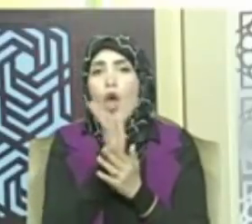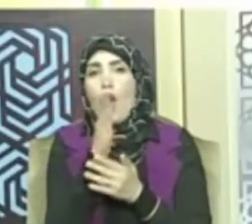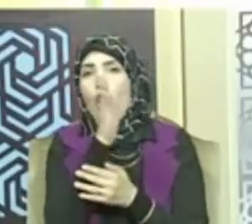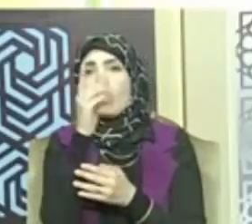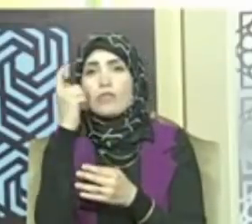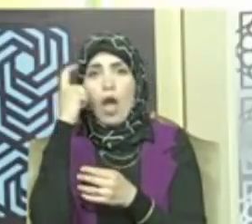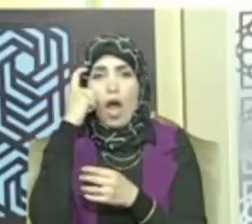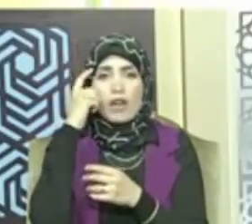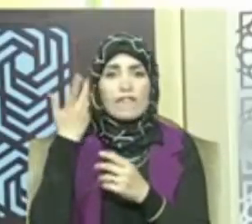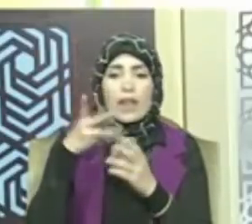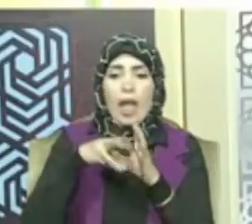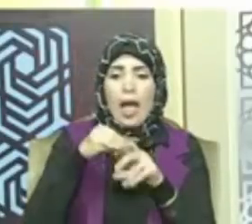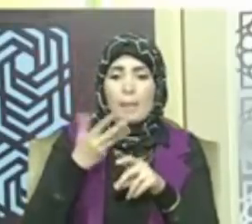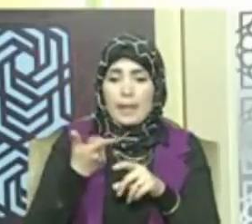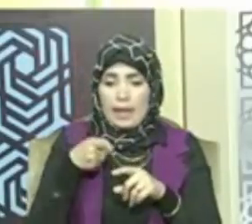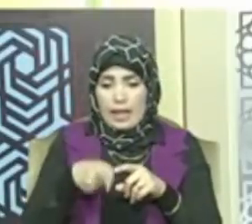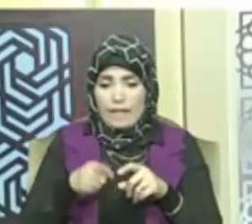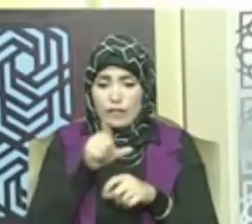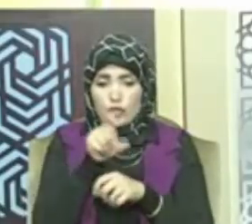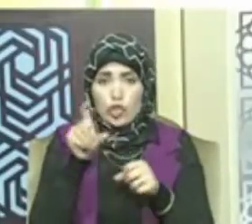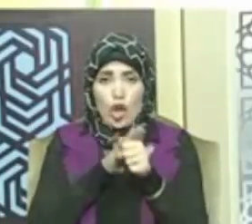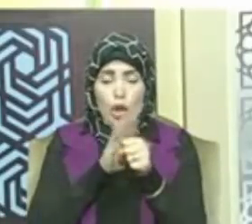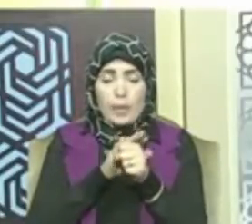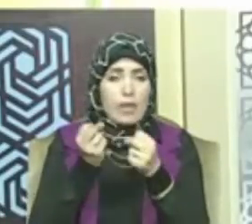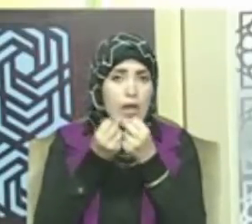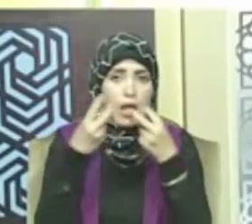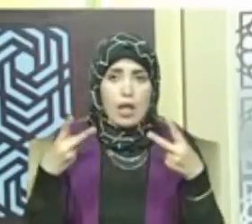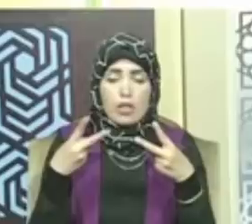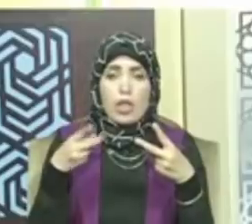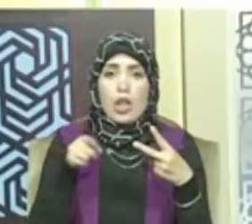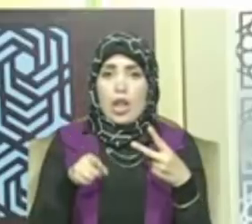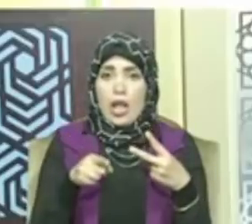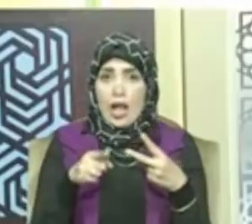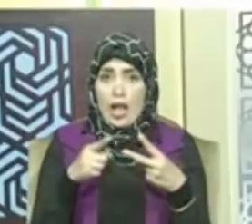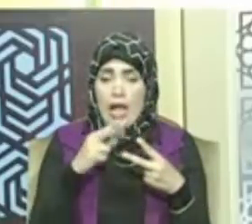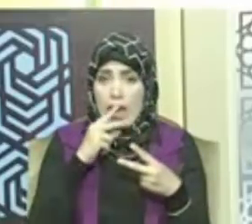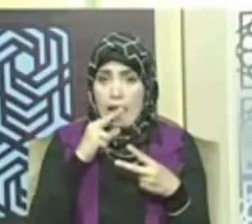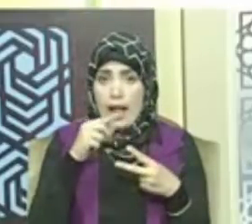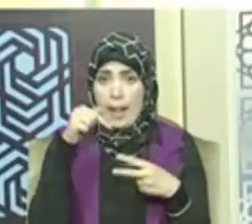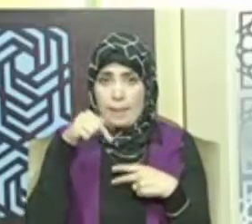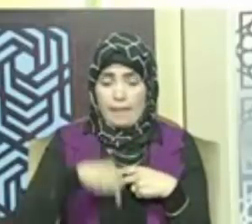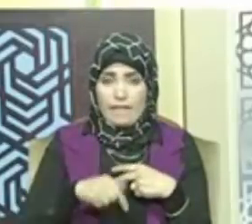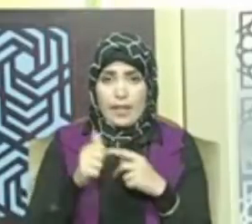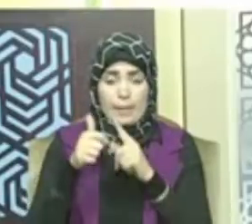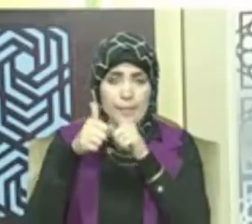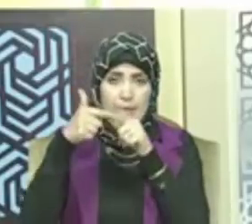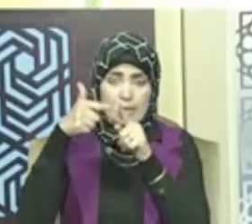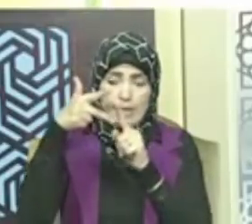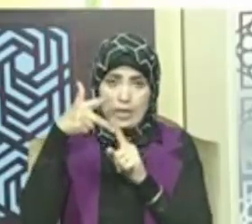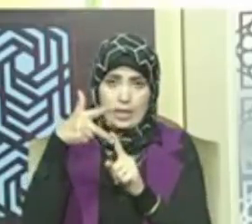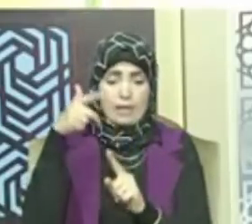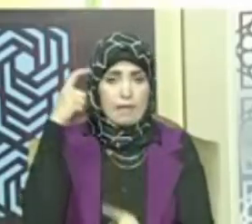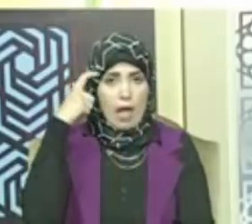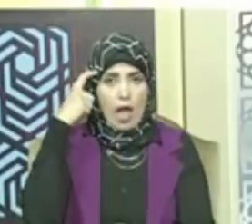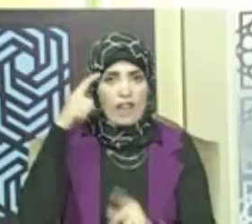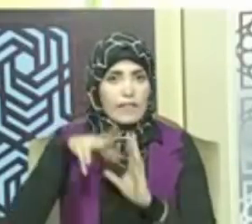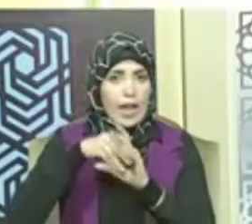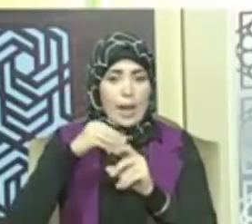رمضانية ننهي الحديث فيها بثلاثة أمور عجلة.